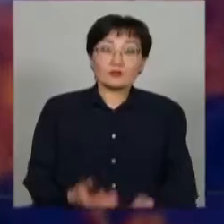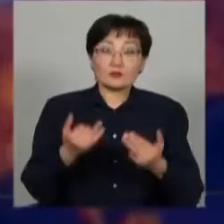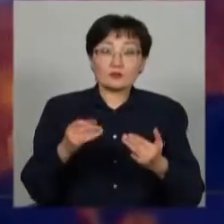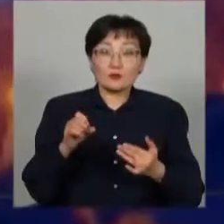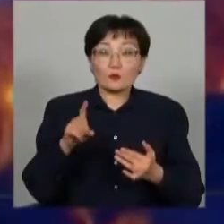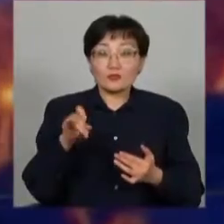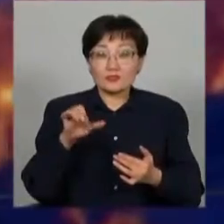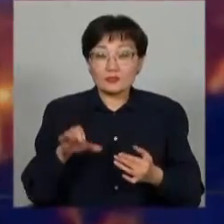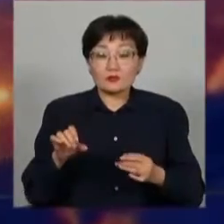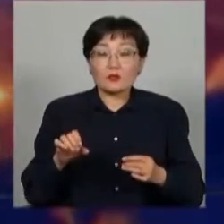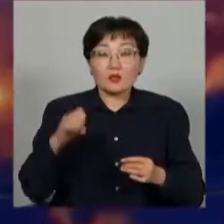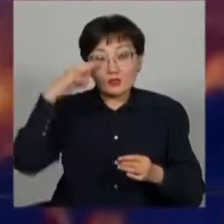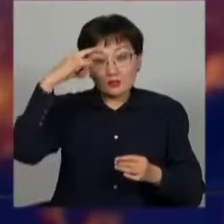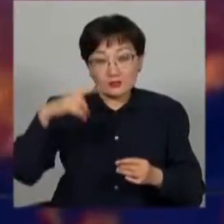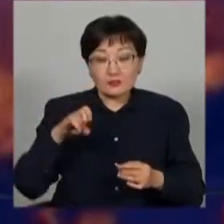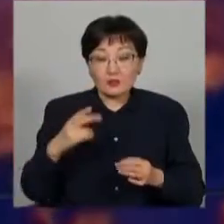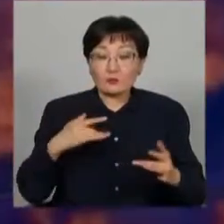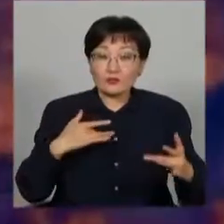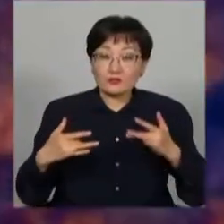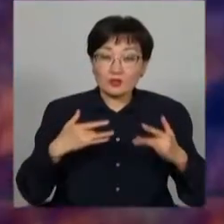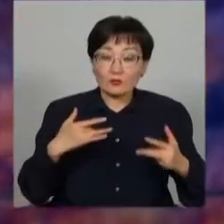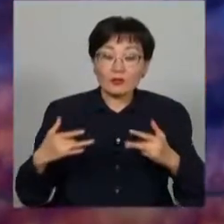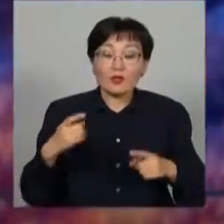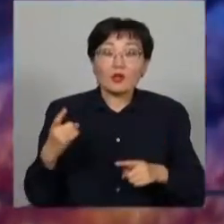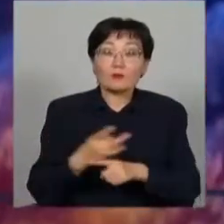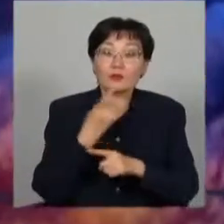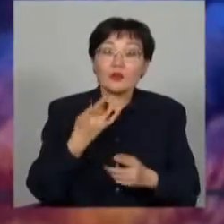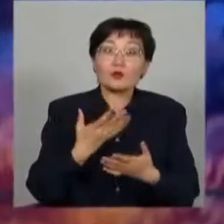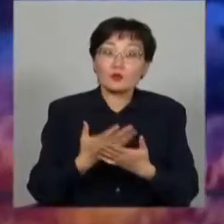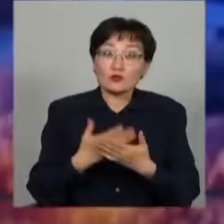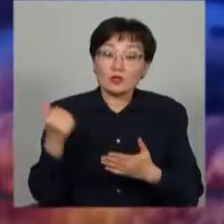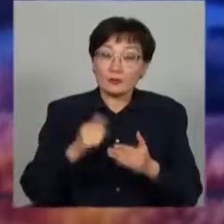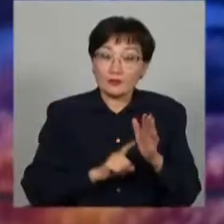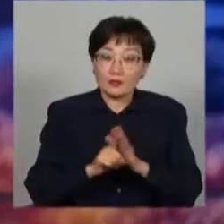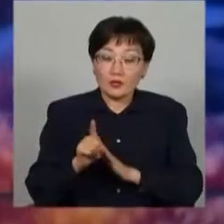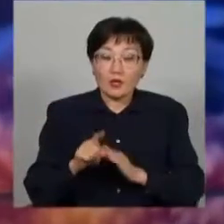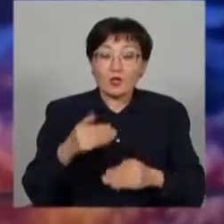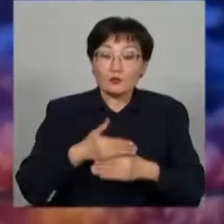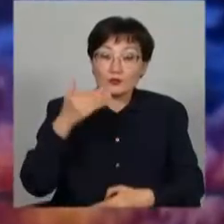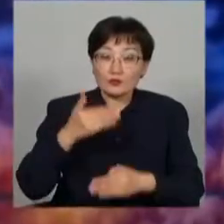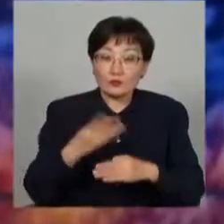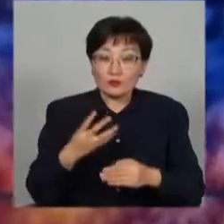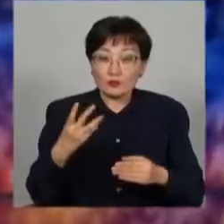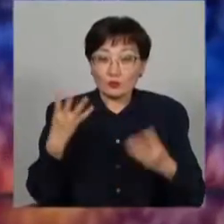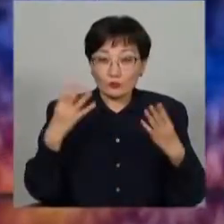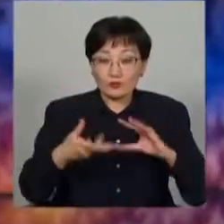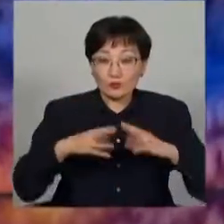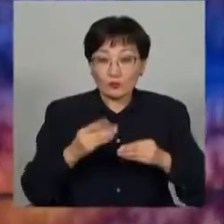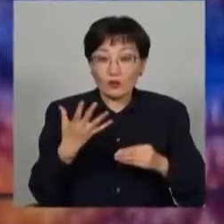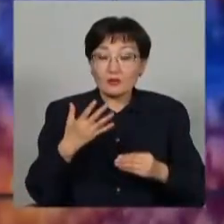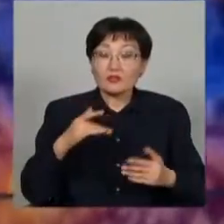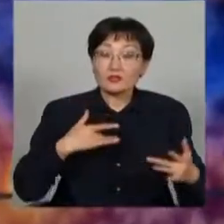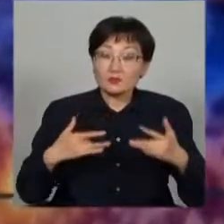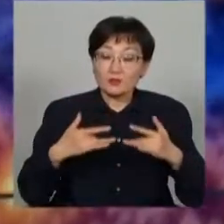Бүгін Мұхтар Әуезов атындағы Қазақ ұлттық драма театрында премьералары апталығы басталды. Су жаңа қойылымдар сахналанатын 4 күнде жалпы 5